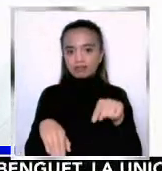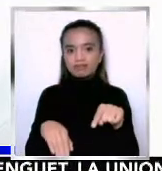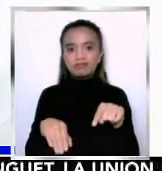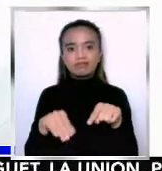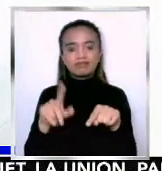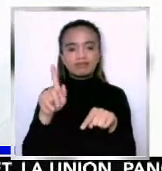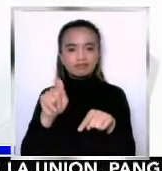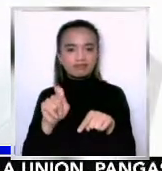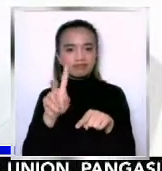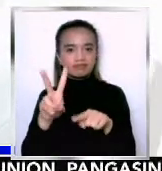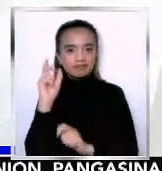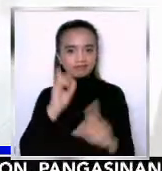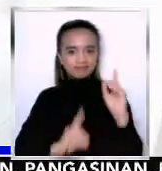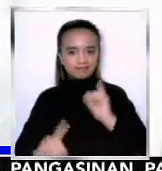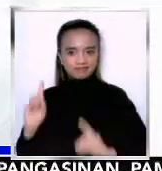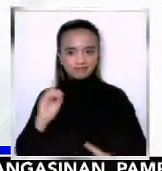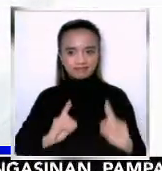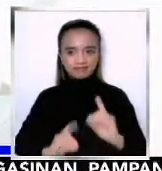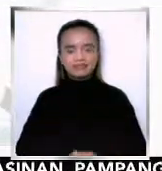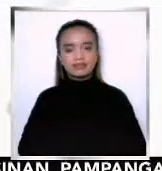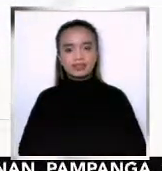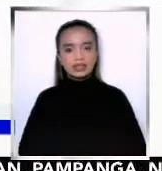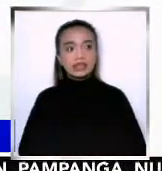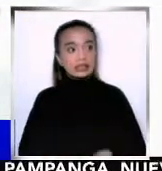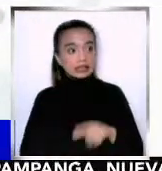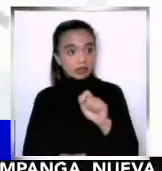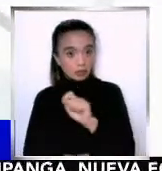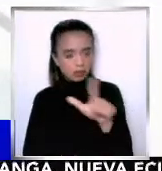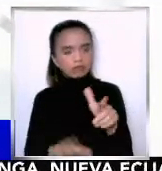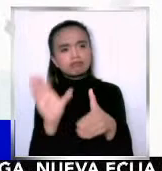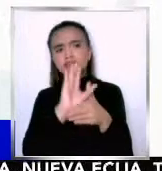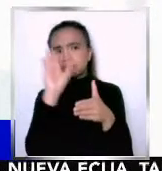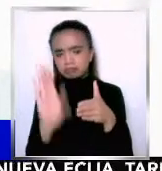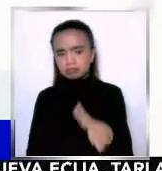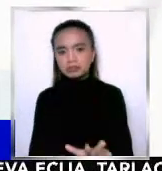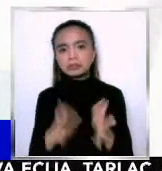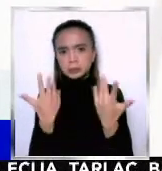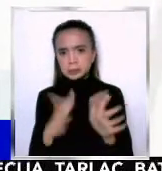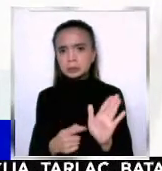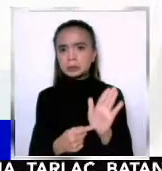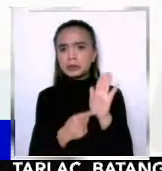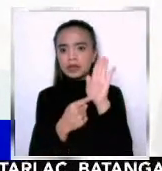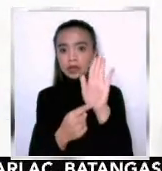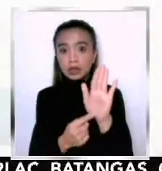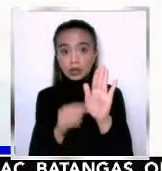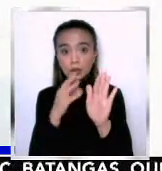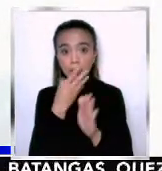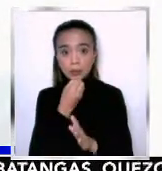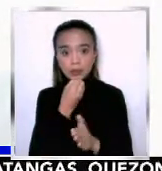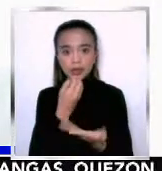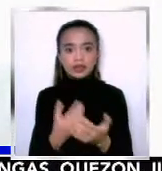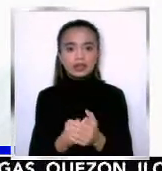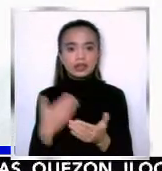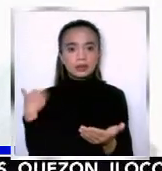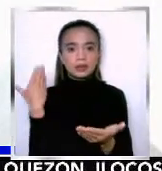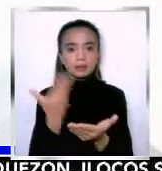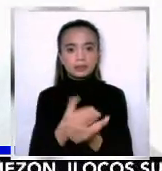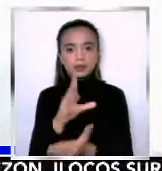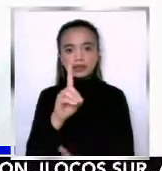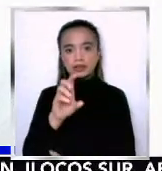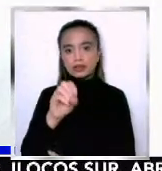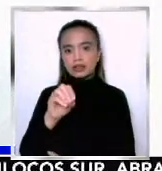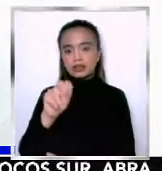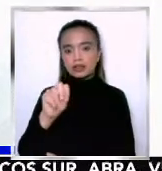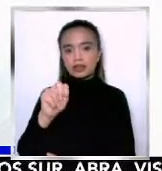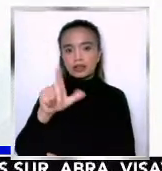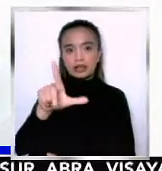Donna. Kumpleto-kumpleto na sila. Nelson, pinakita natin na dumating si Donna Lynn mula sa Australia.